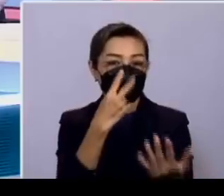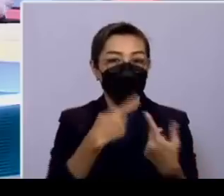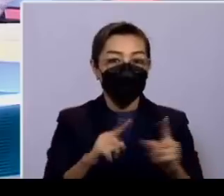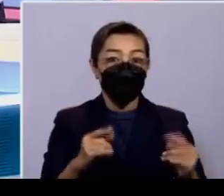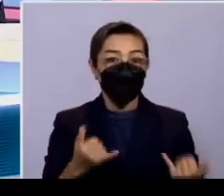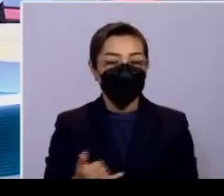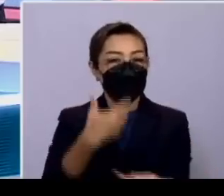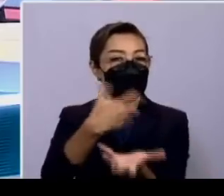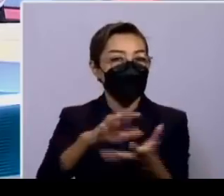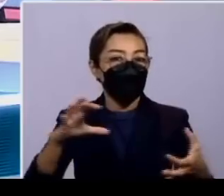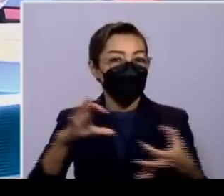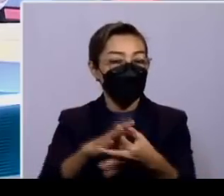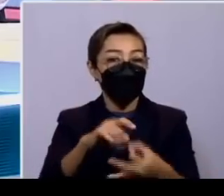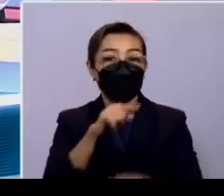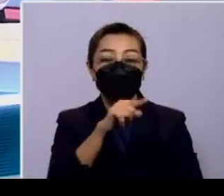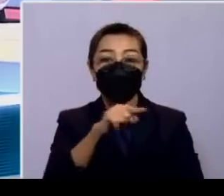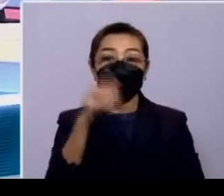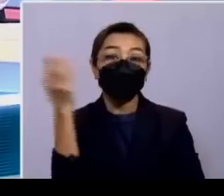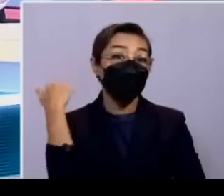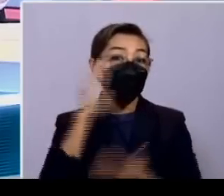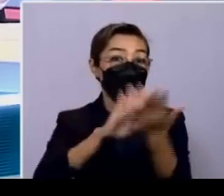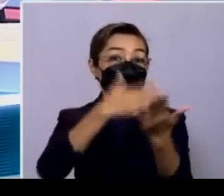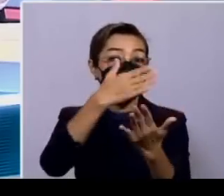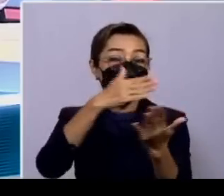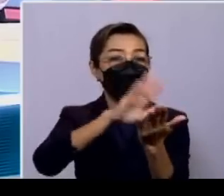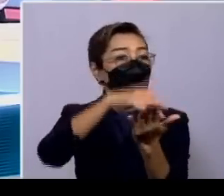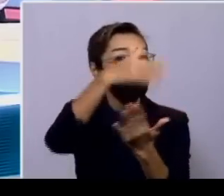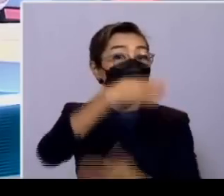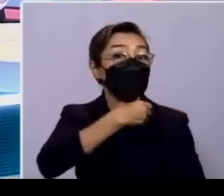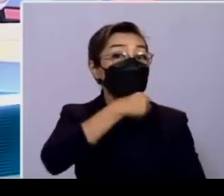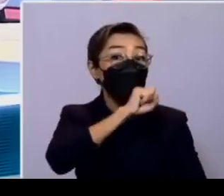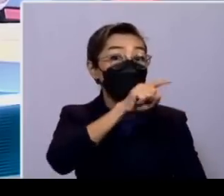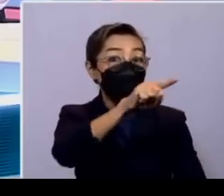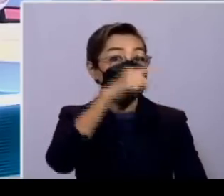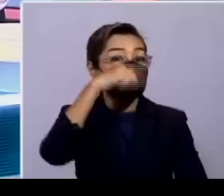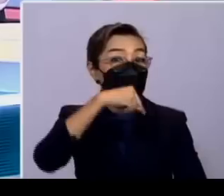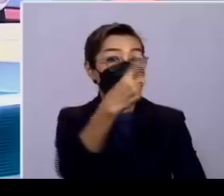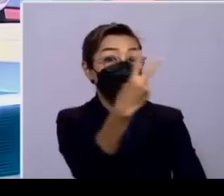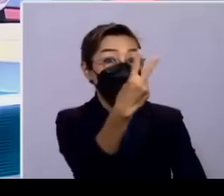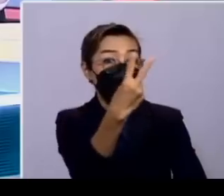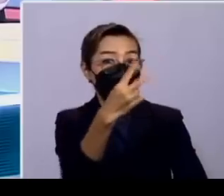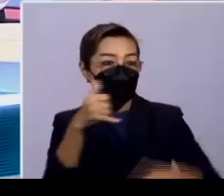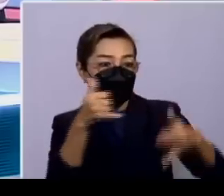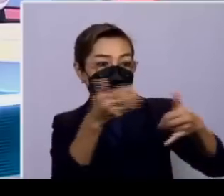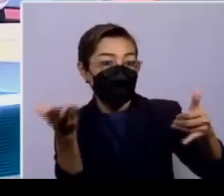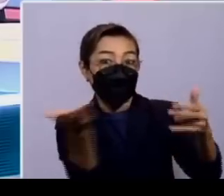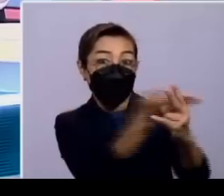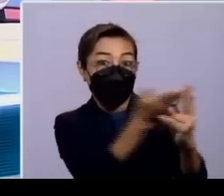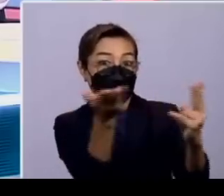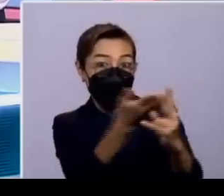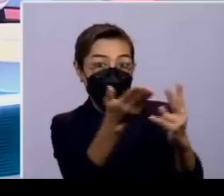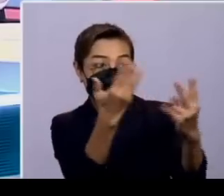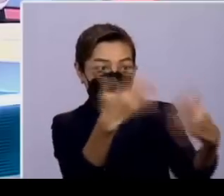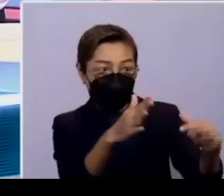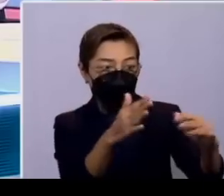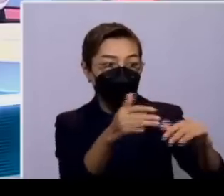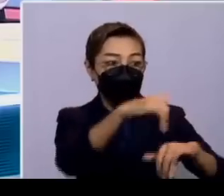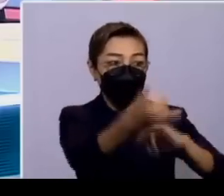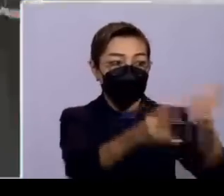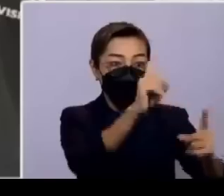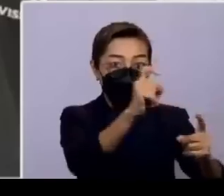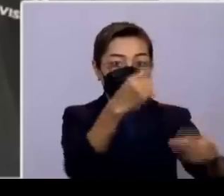ที่สำคัญคดีฆ่า 2ศพคนไทยที่ไต้หวันนะที่ล่าสุดเนี่ยสันติหรือว่าอาเสริมนะครับที่